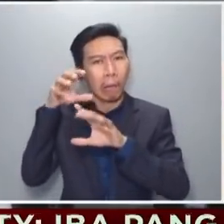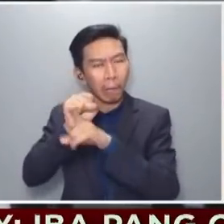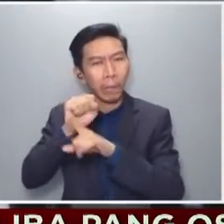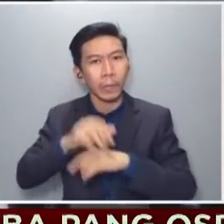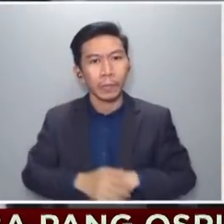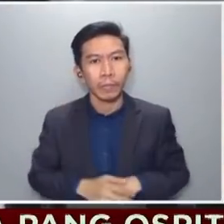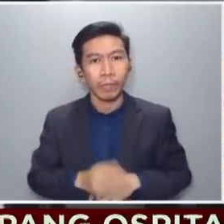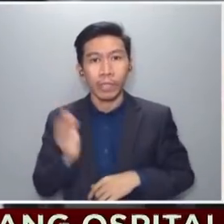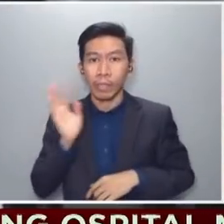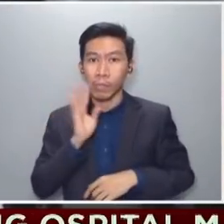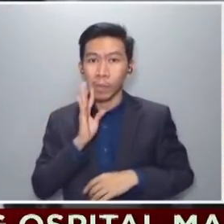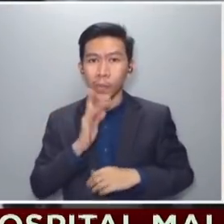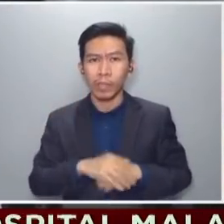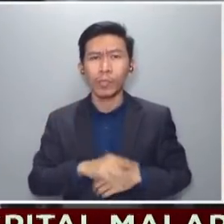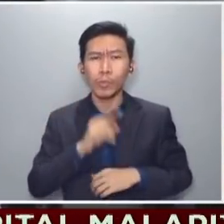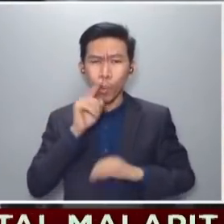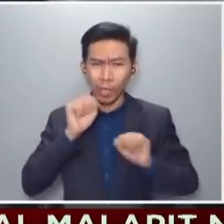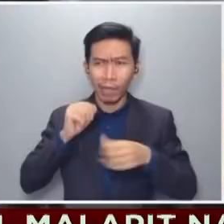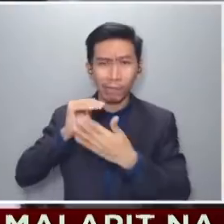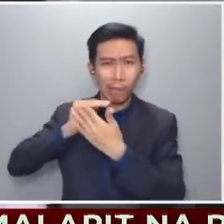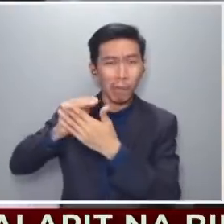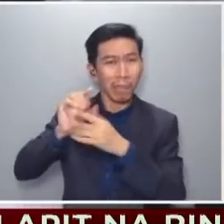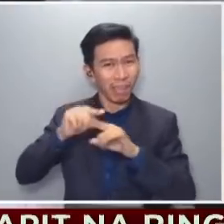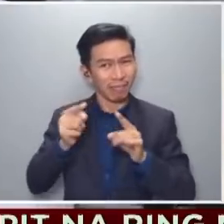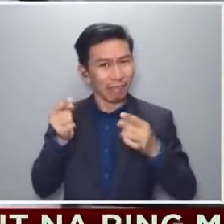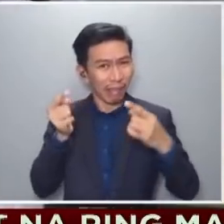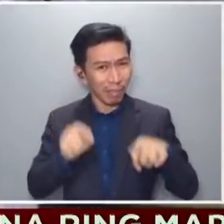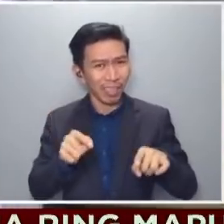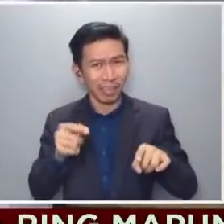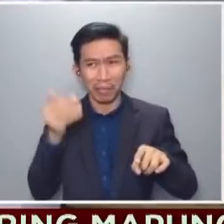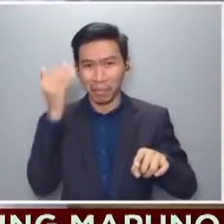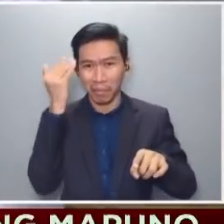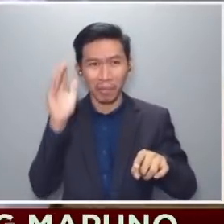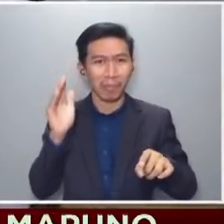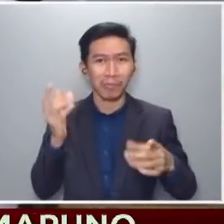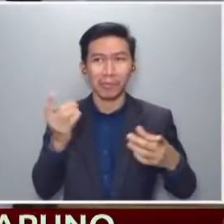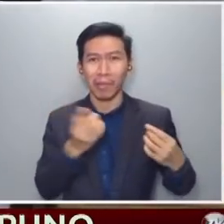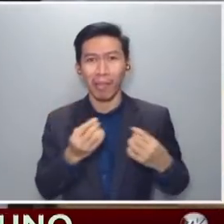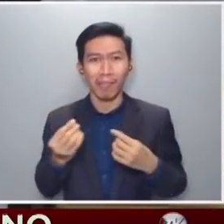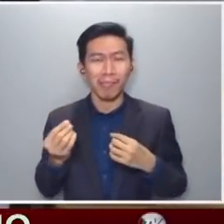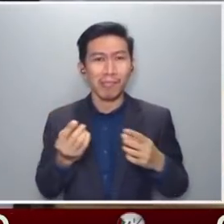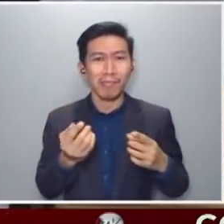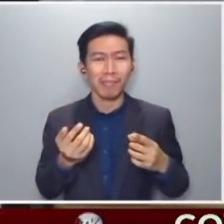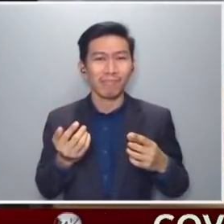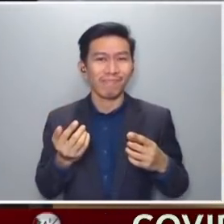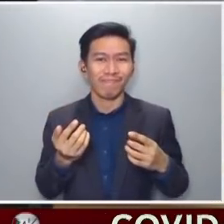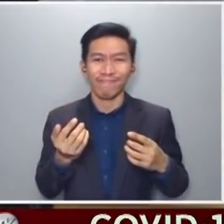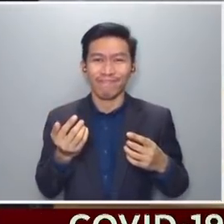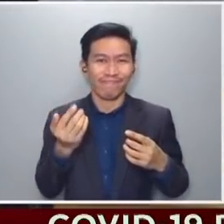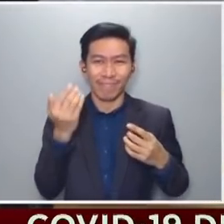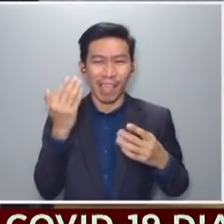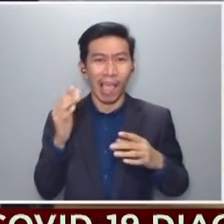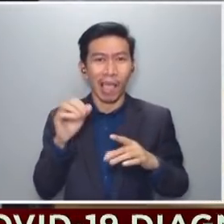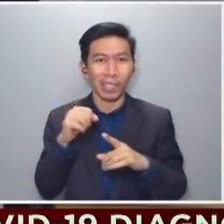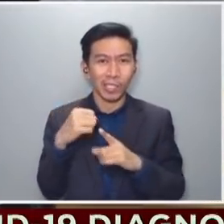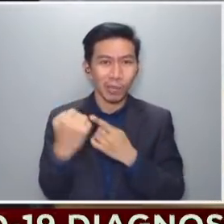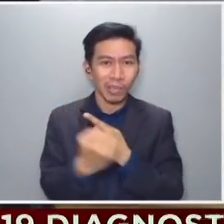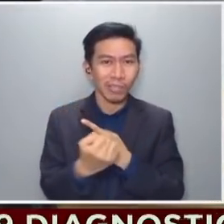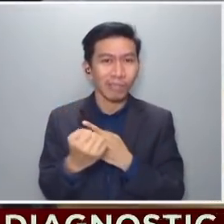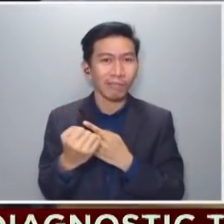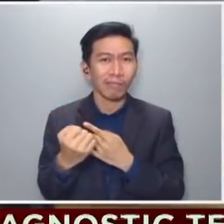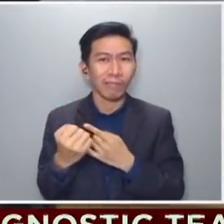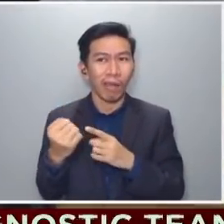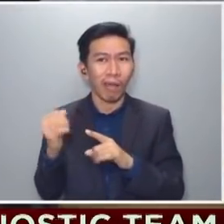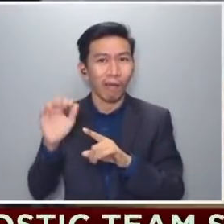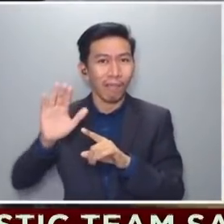kasi, hindi mo na masabi niko kung ano eh. Kung ano ang kondisyon ng utak